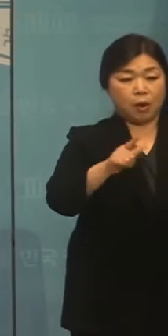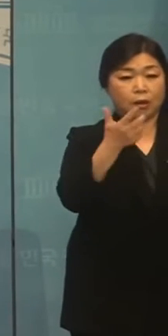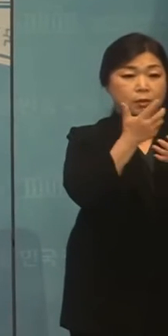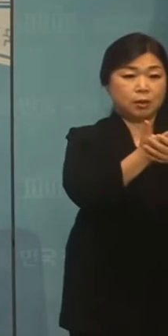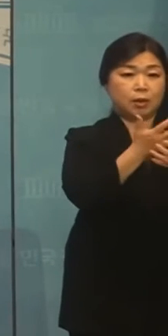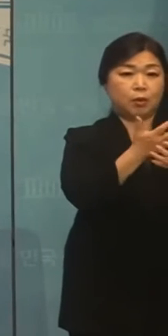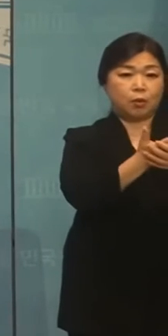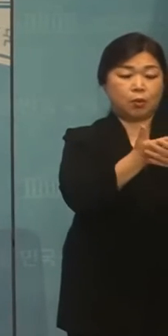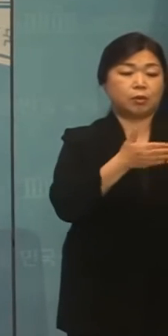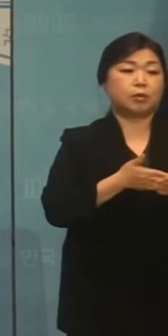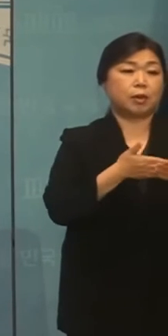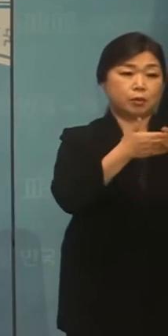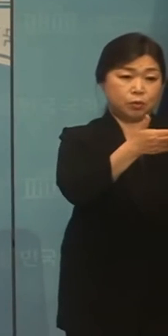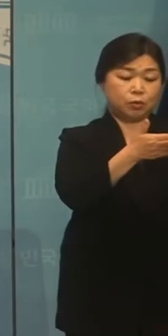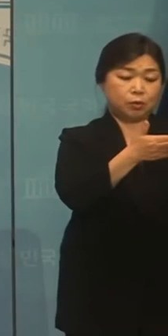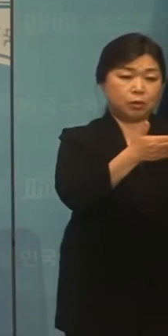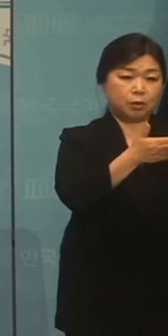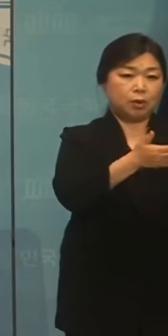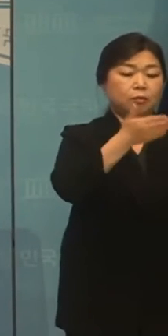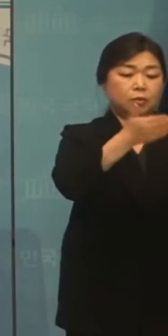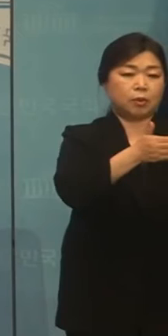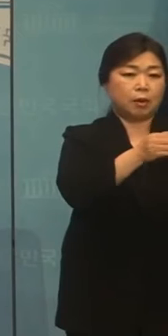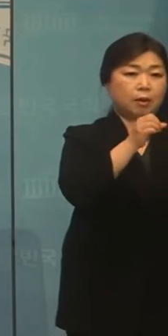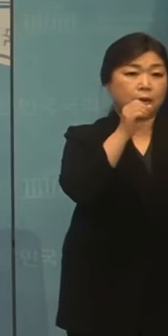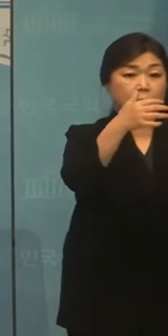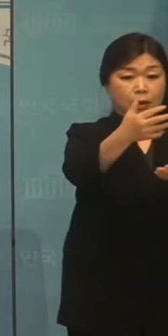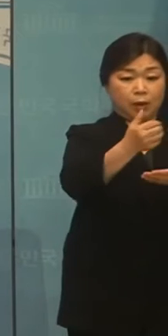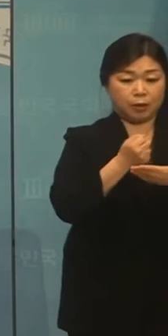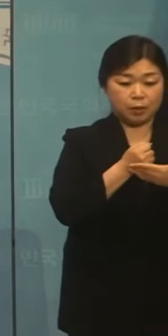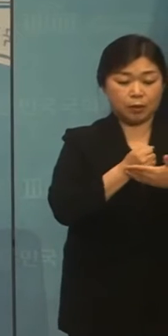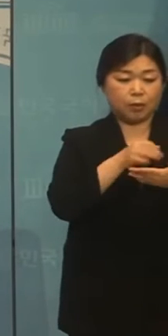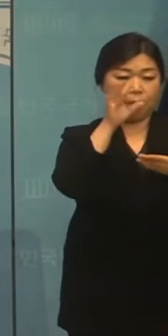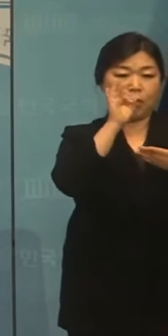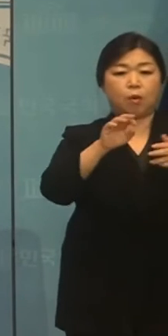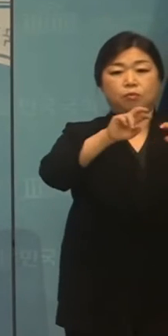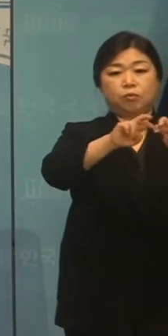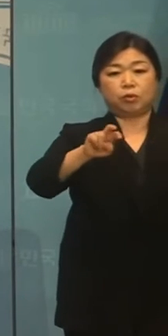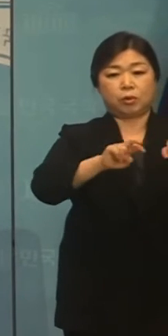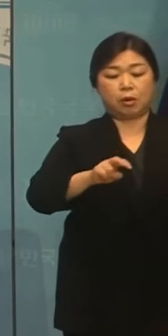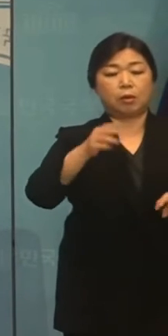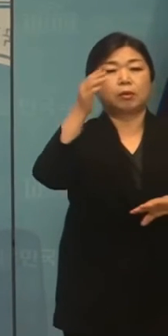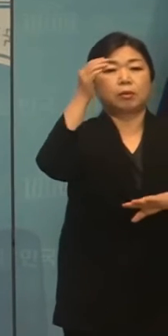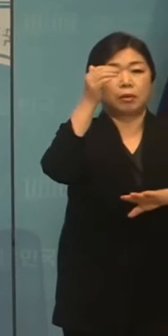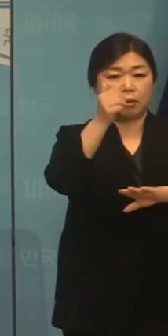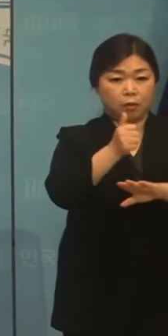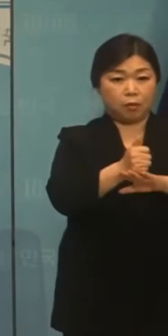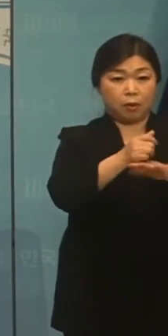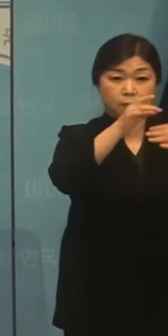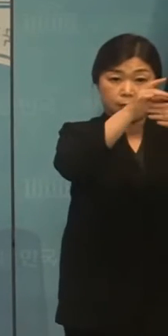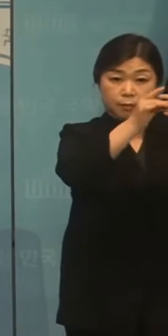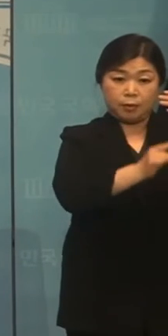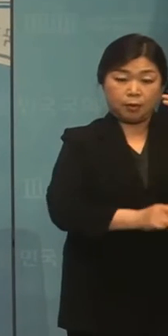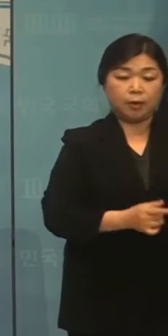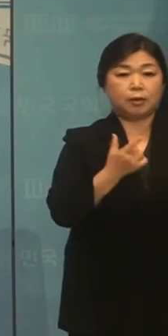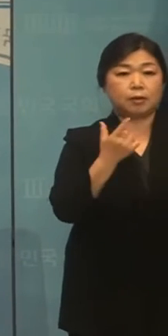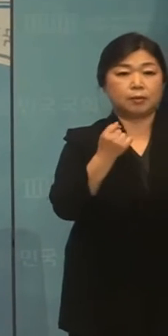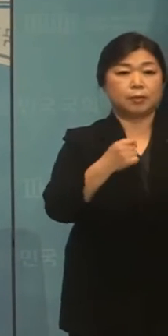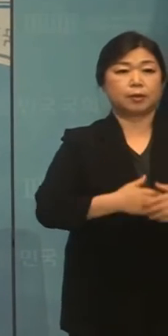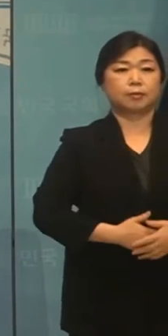자료를 제출받아 분석하였습니다. 그 결과는 다음과 같습니다.